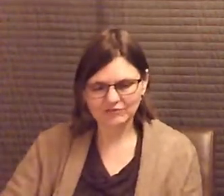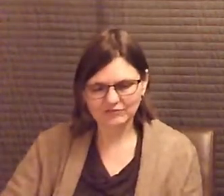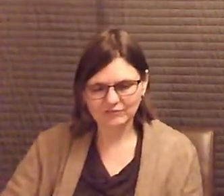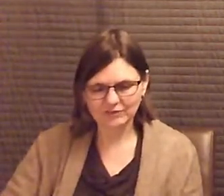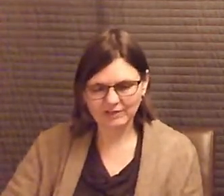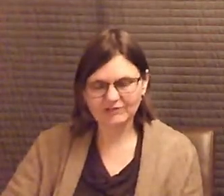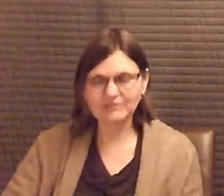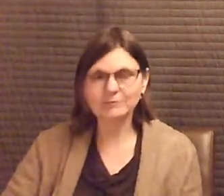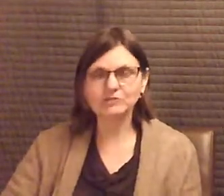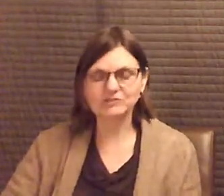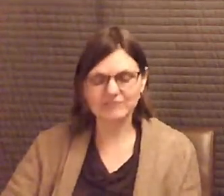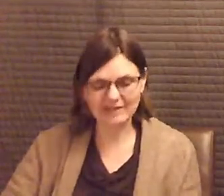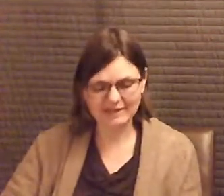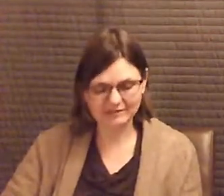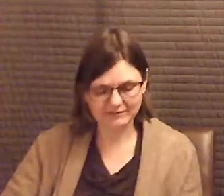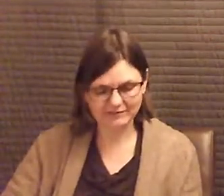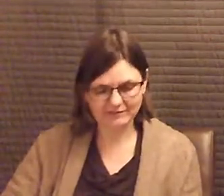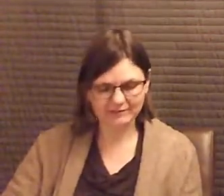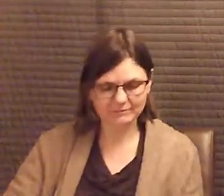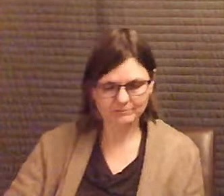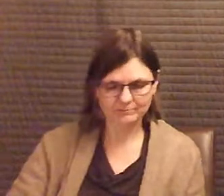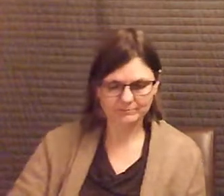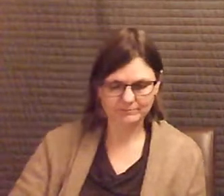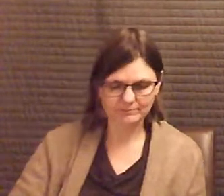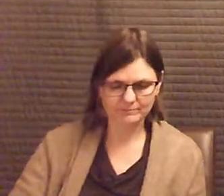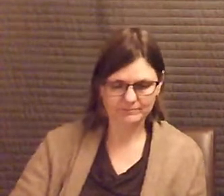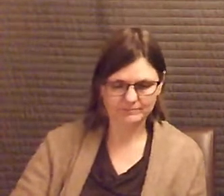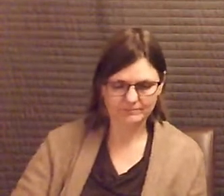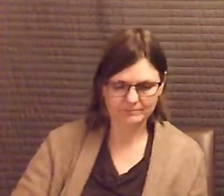toeliet in twee moties twee lezen